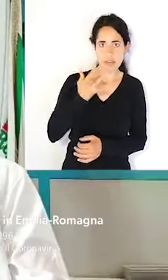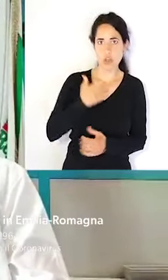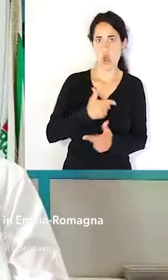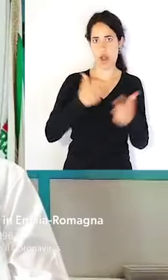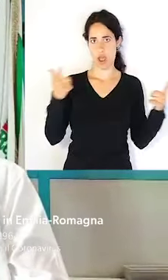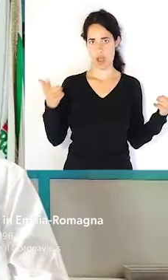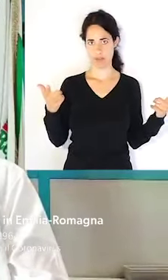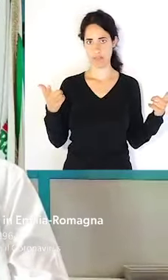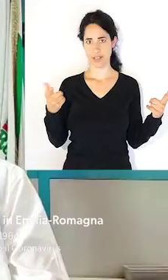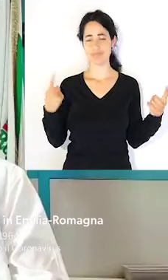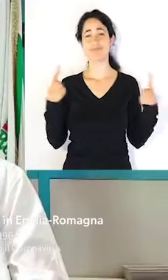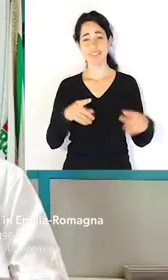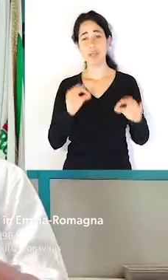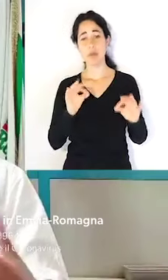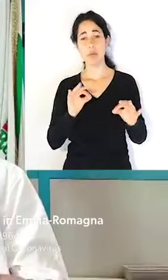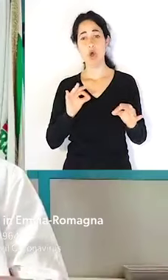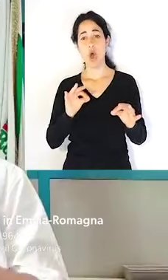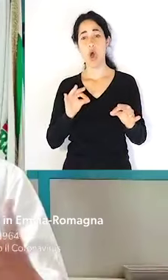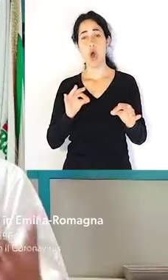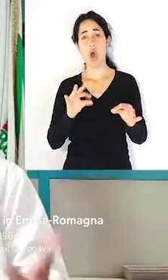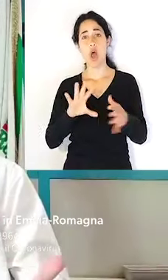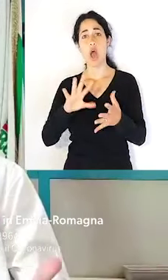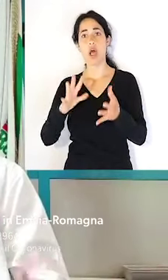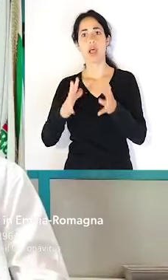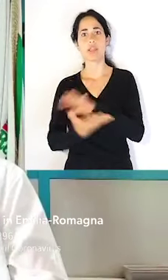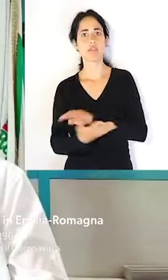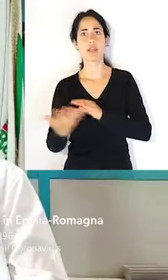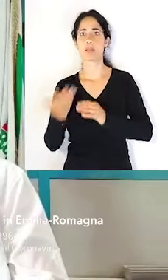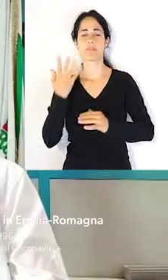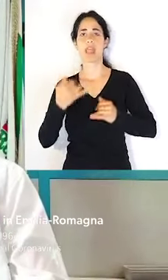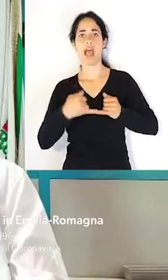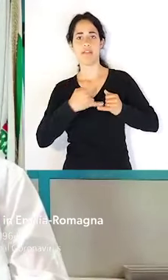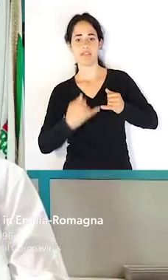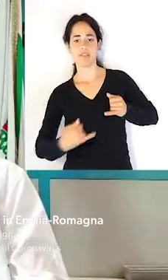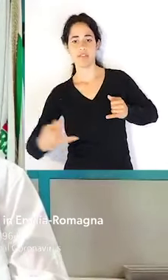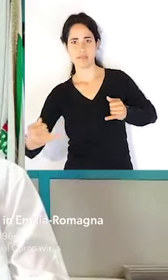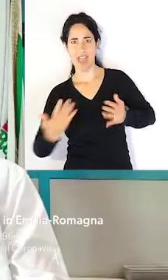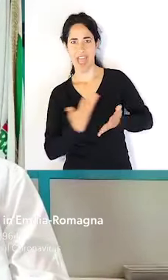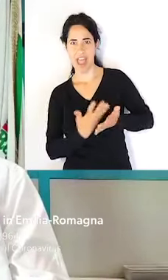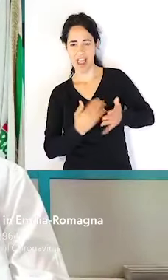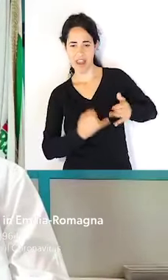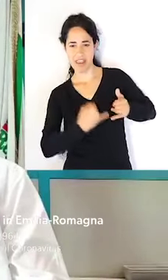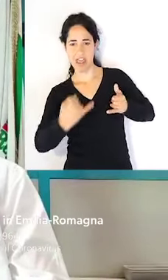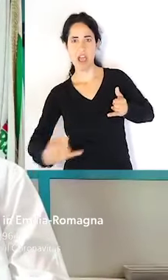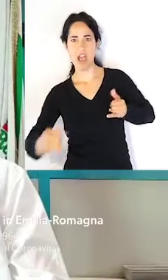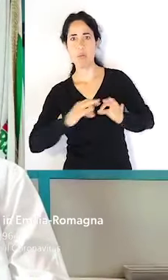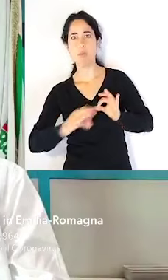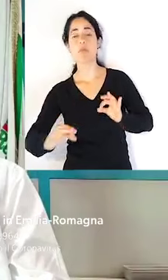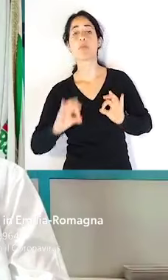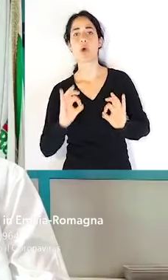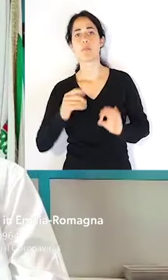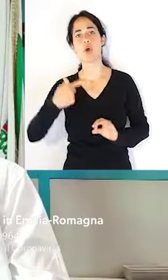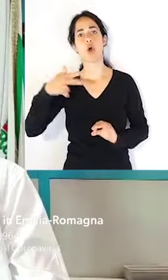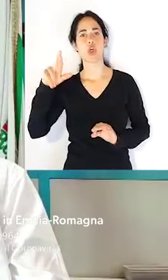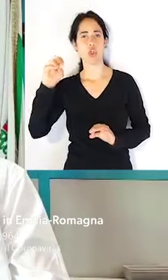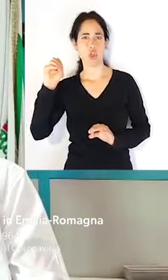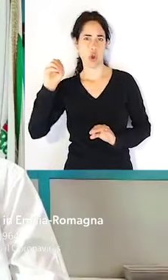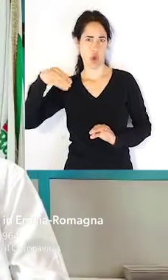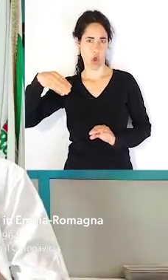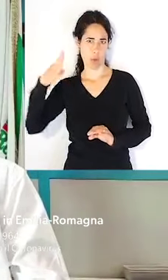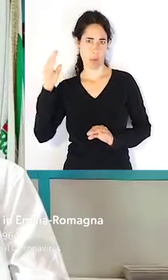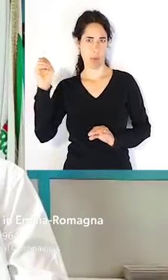che molto spesso sfocia anche in fenomeni di trombosi, come è successo appunto in tanti